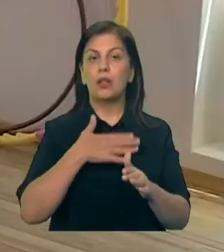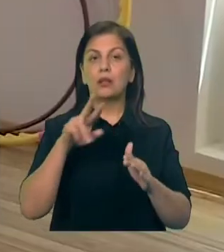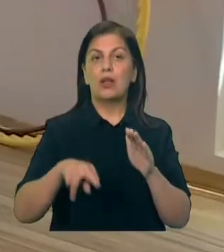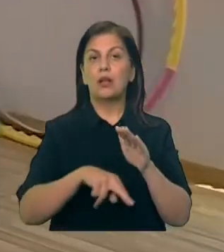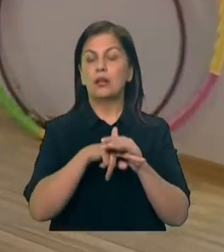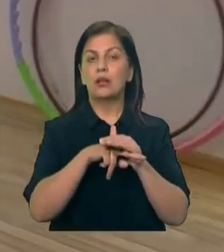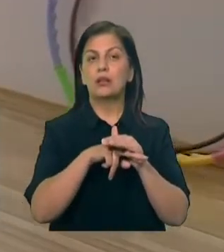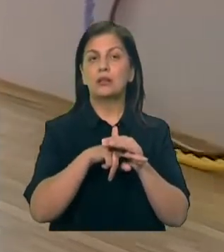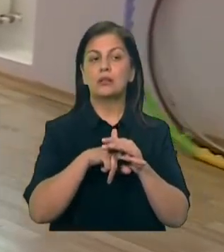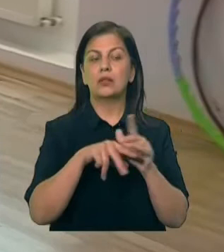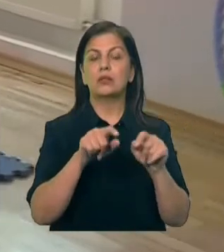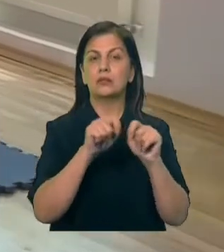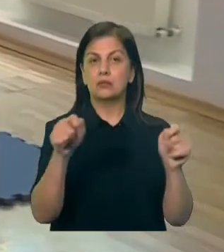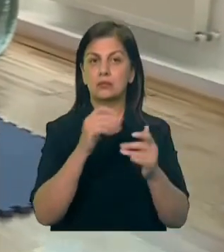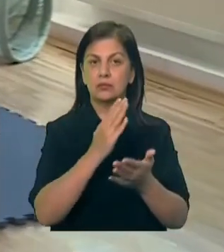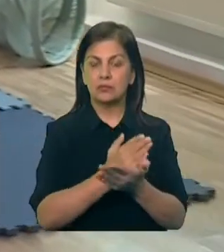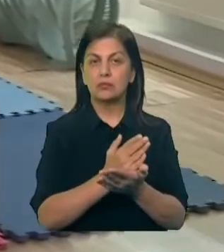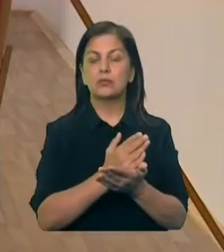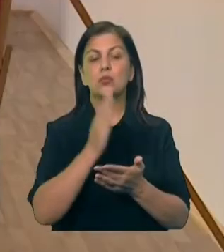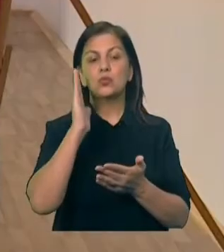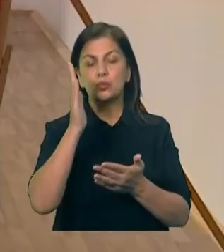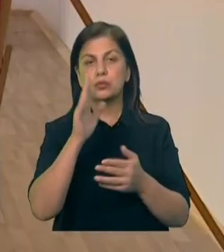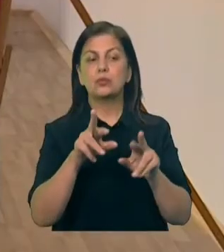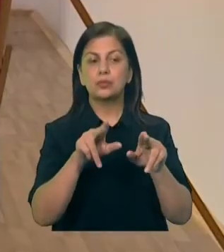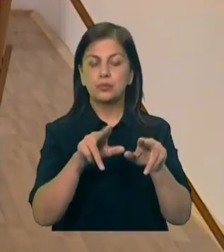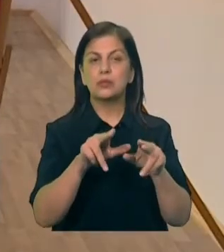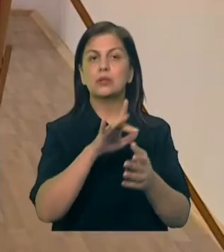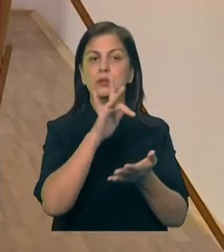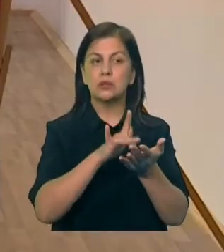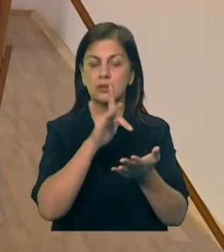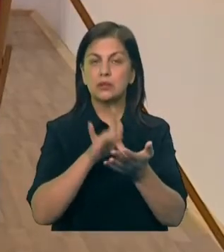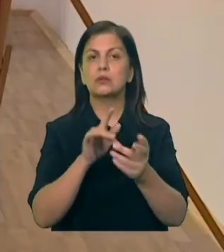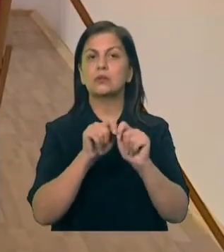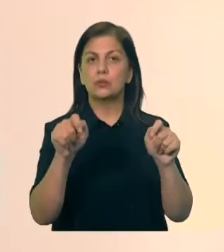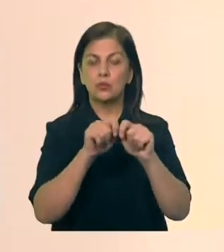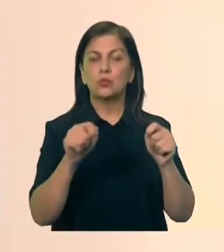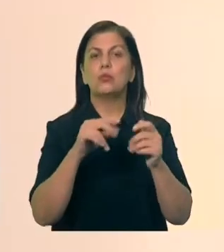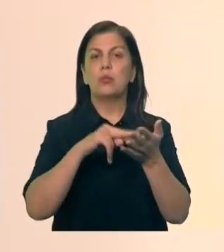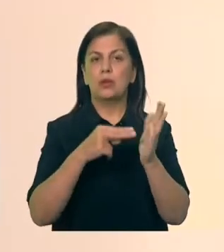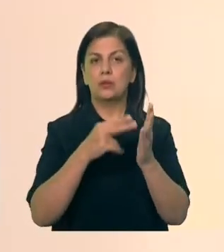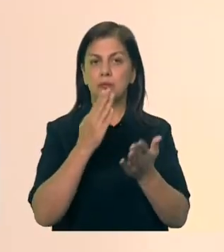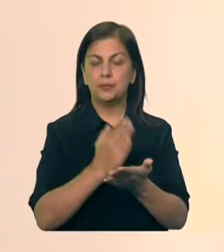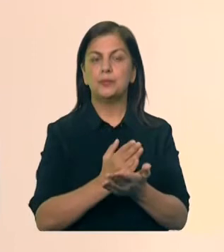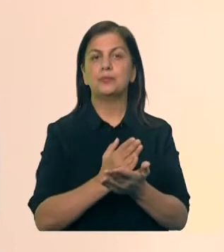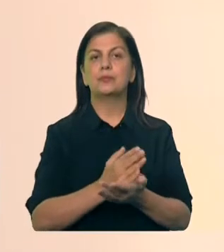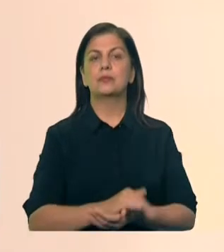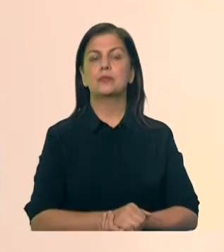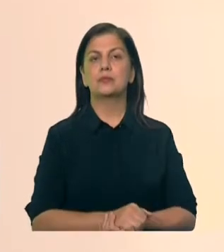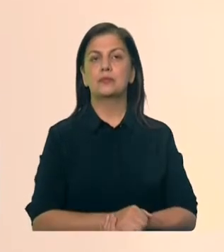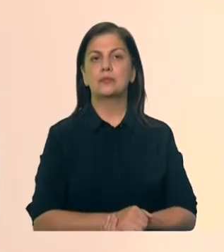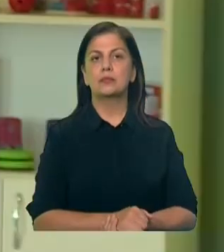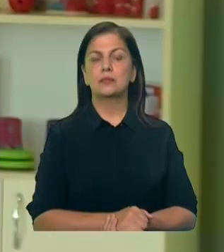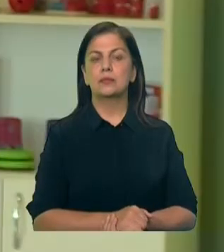müəssisənin nəzdində yaradılır bu ilkdir və gələcəkdə digər müəssisəmizdə də bu qayğı mərkəzinin yaradılması nəzərdə tutulub, günərzi qayğı mərkəzinin